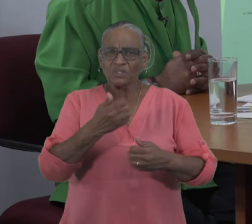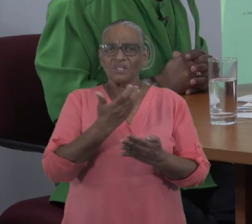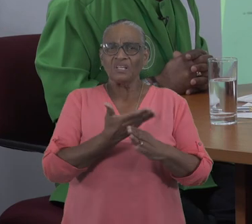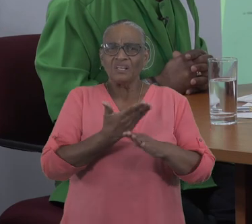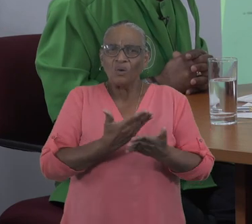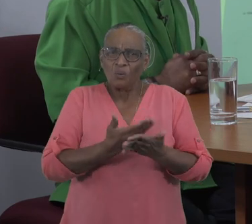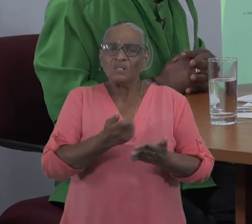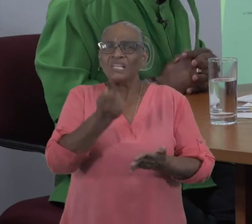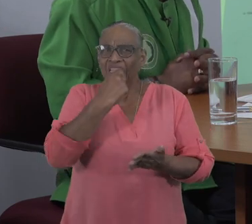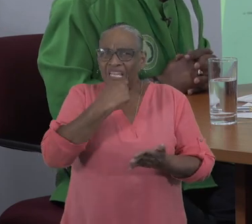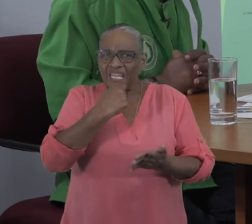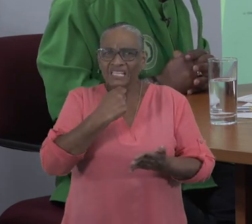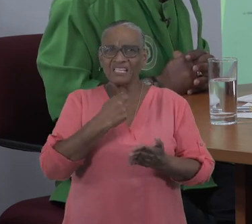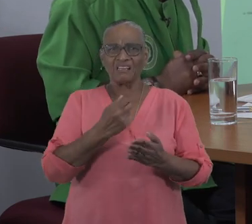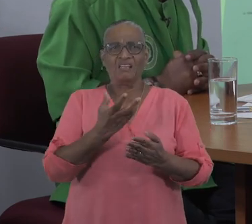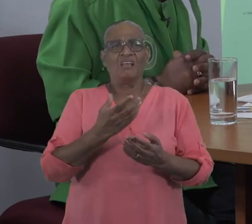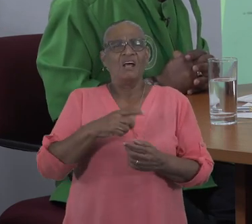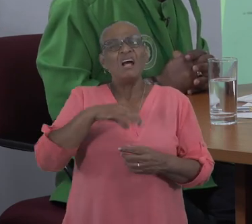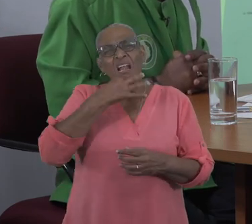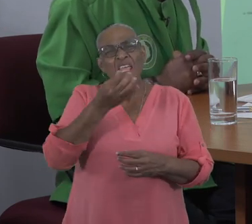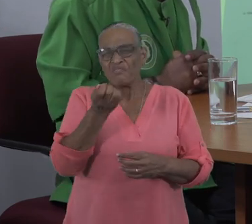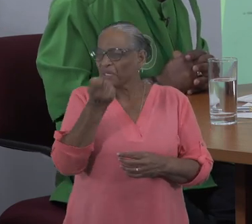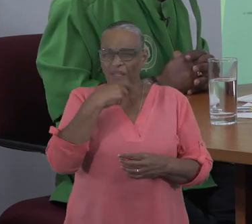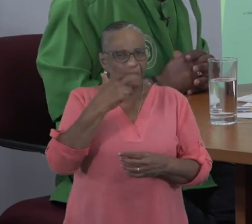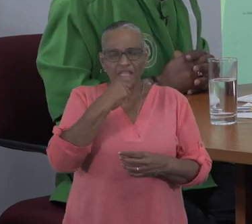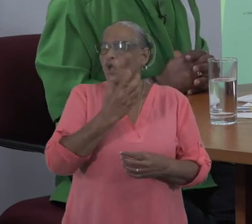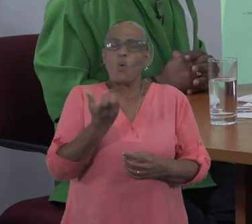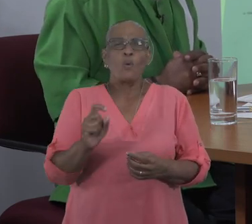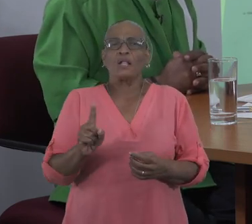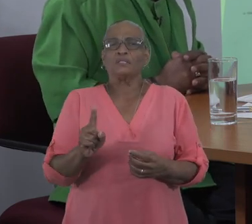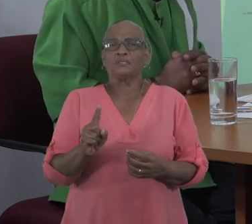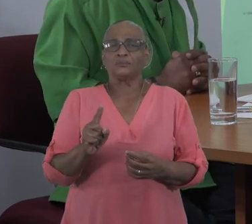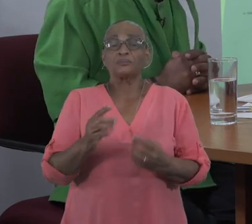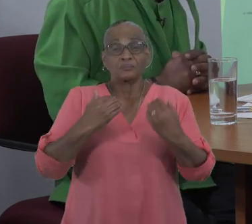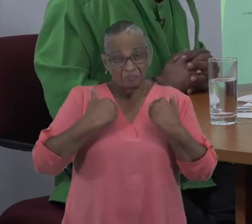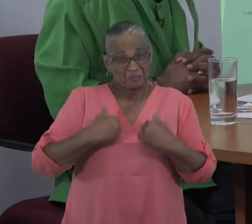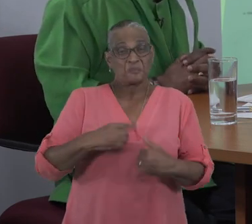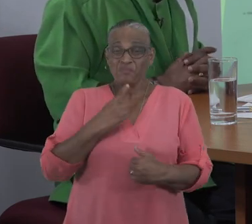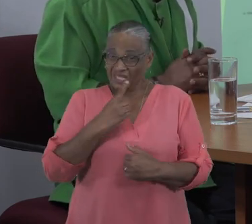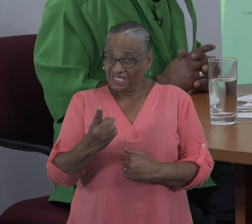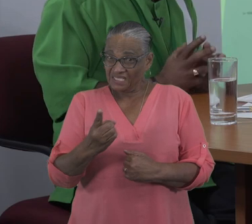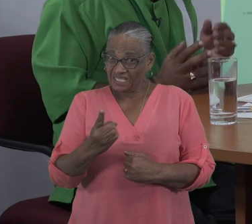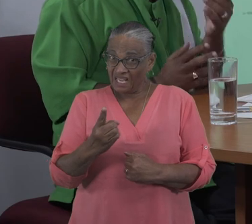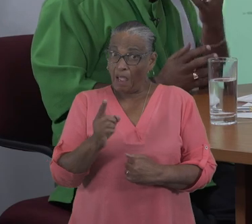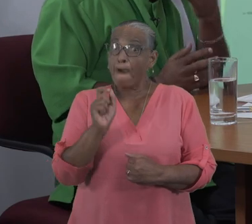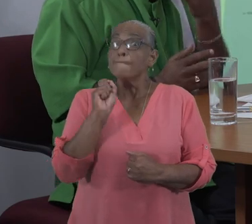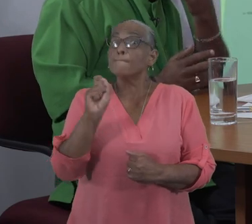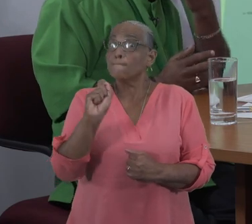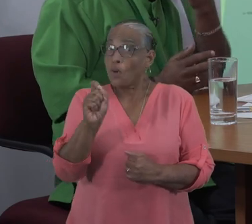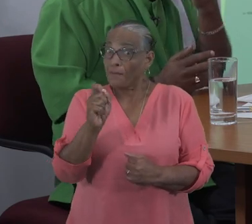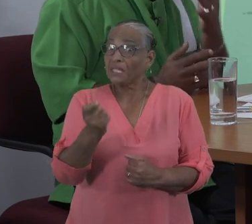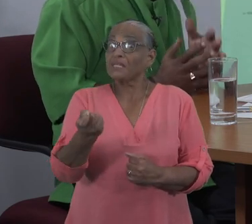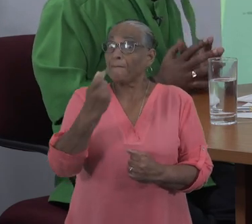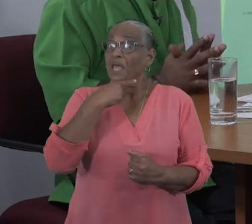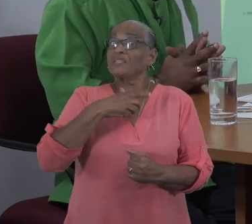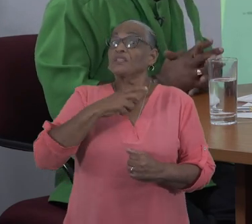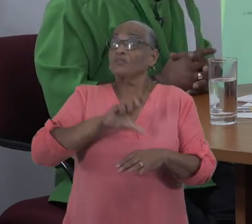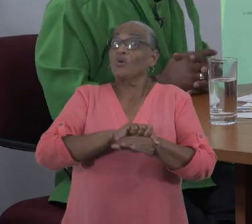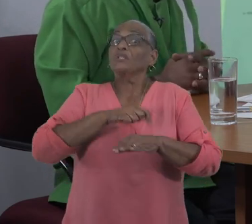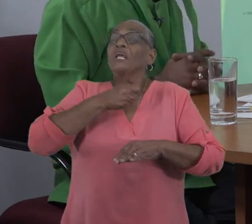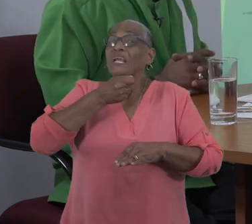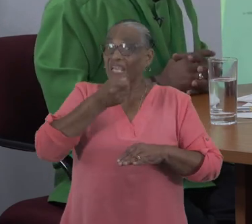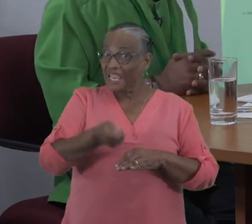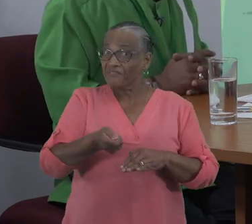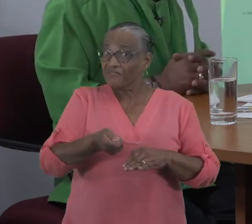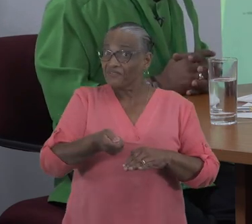er is natuurlijk nog meer. Want het liefst wil je geen medicijnen gebruiken. Kijk, ik zeg tegen mensen, at dat moment die doorop je kies dressie